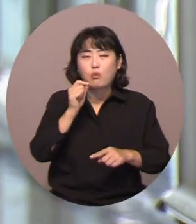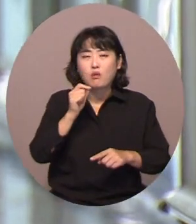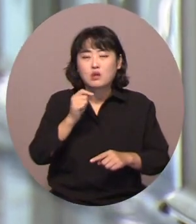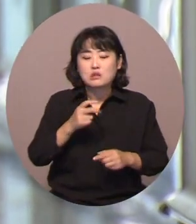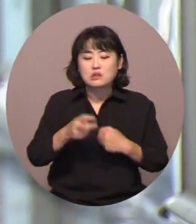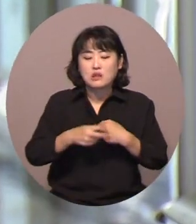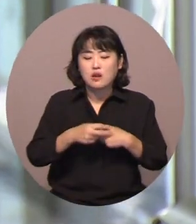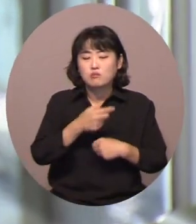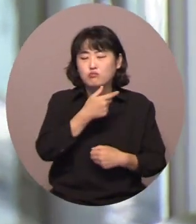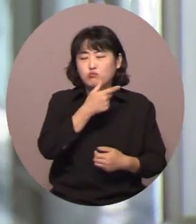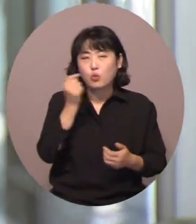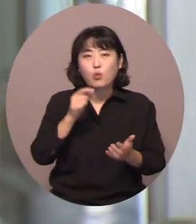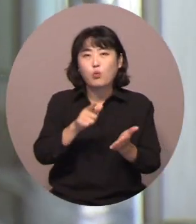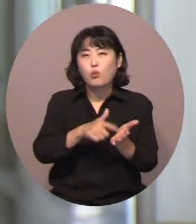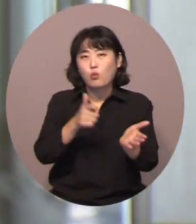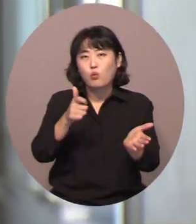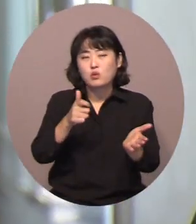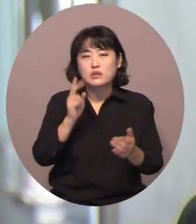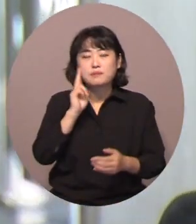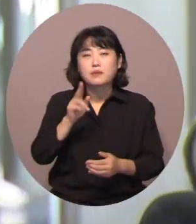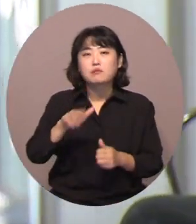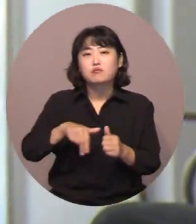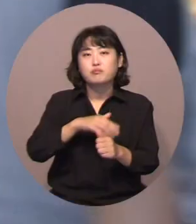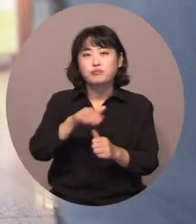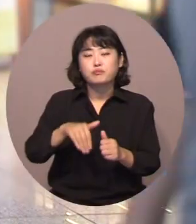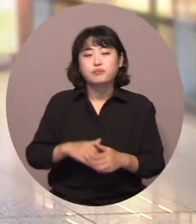문제가 심각한 것으로 나타났습니다